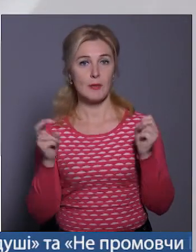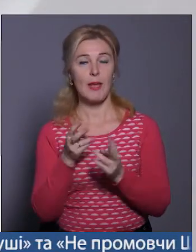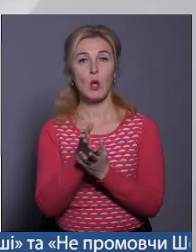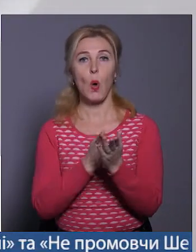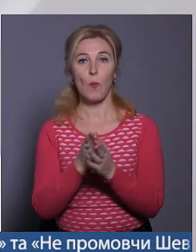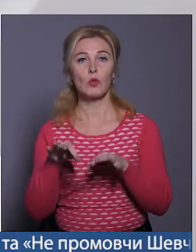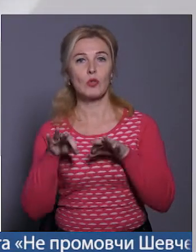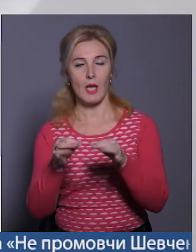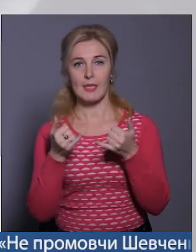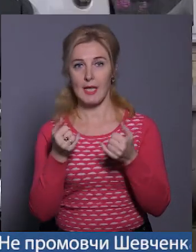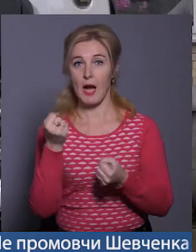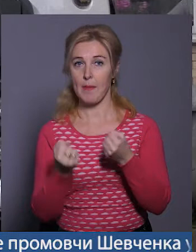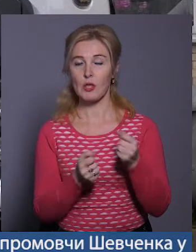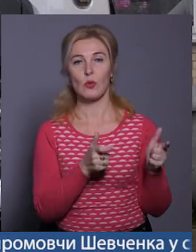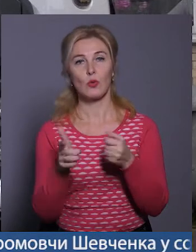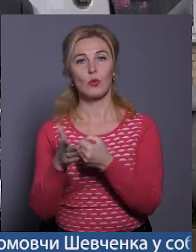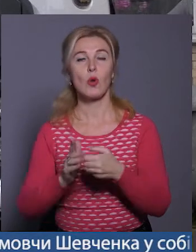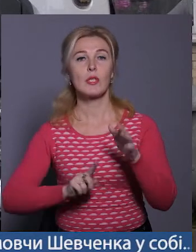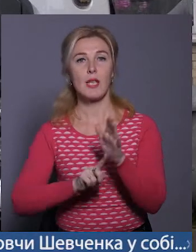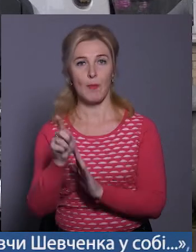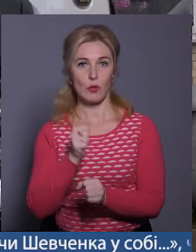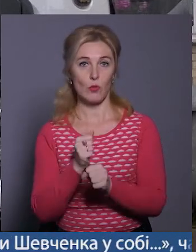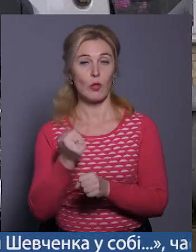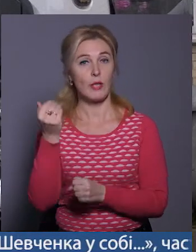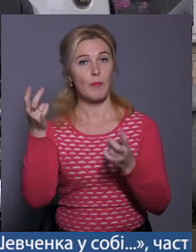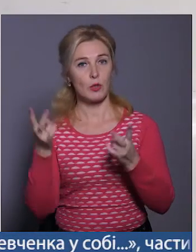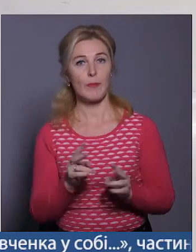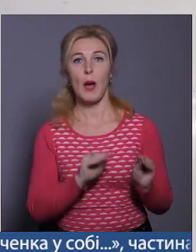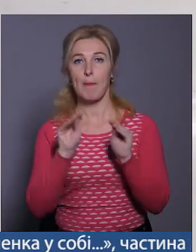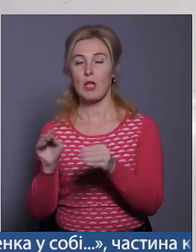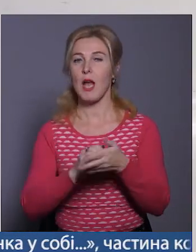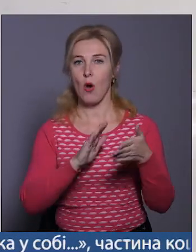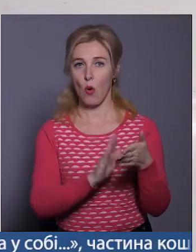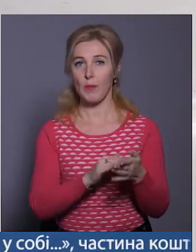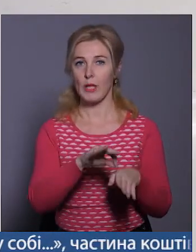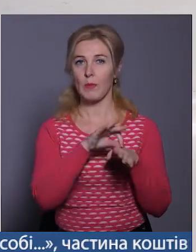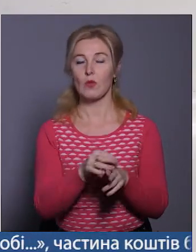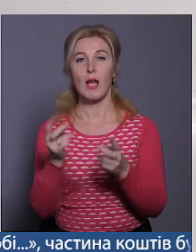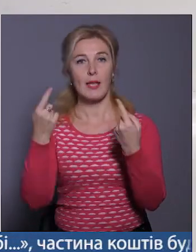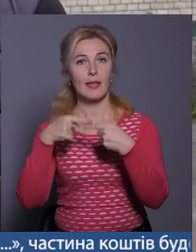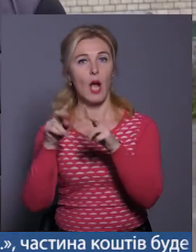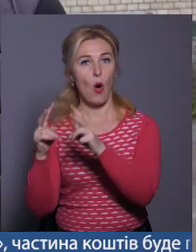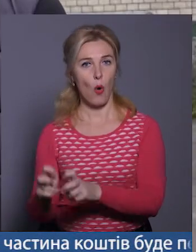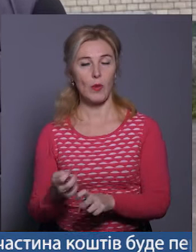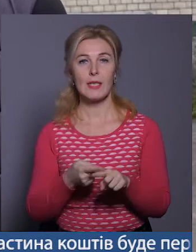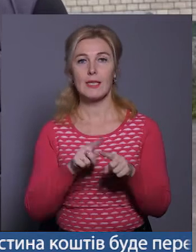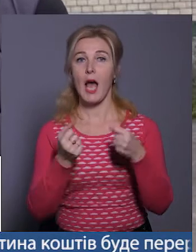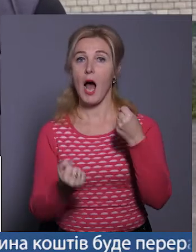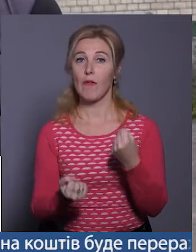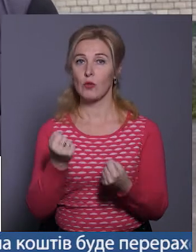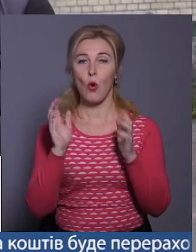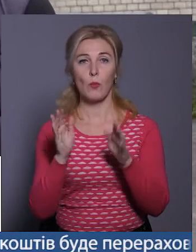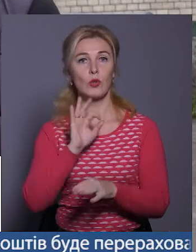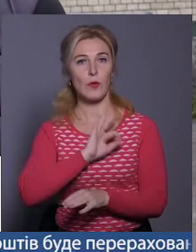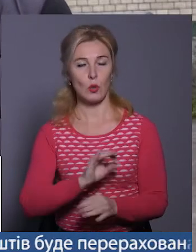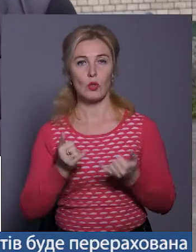«Спецкомунтранс». Зараз машину готують до запуску в роботу. Її потрібно поставити на облік та провести техогляд. Даний автомобіль буде використовуватися